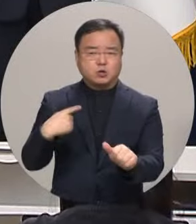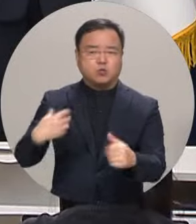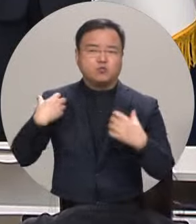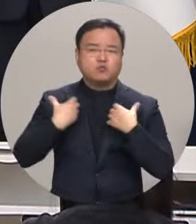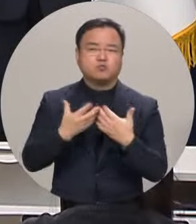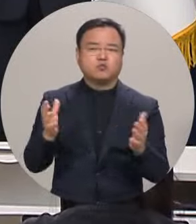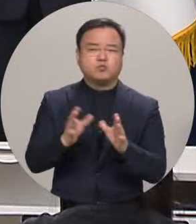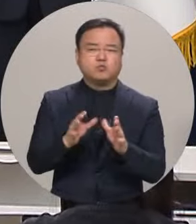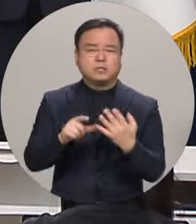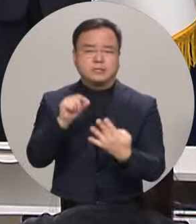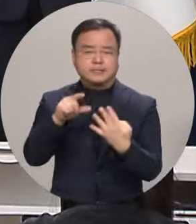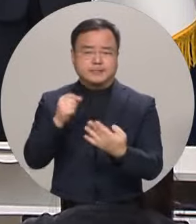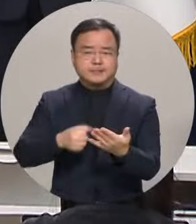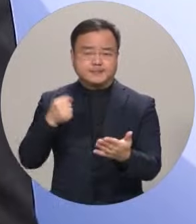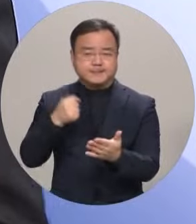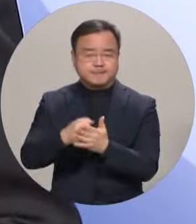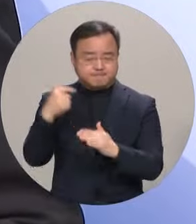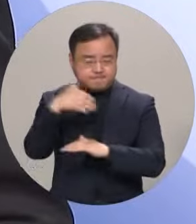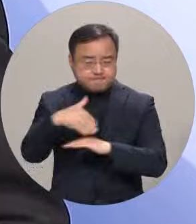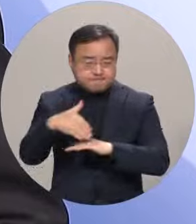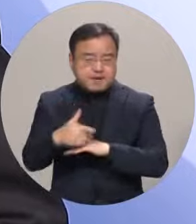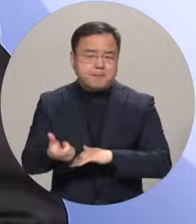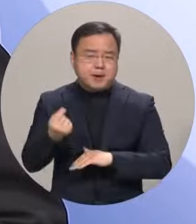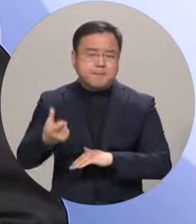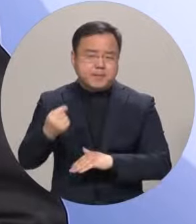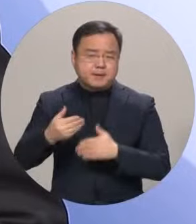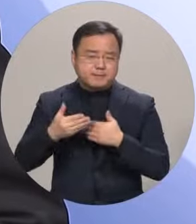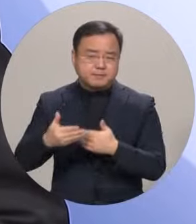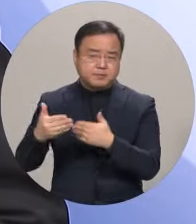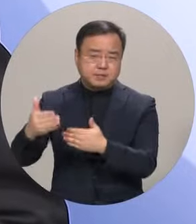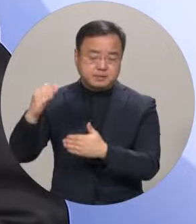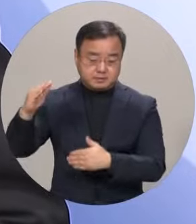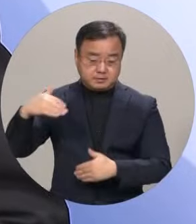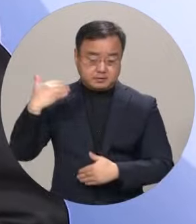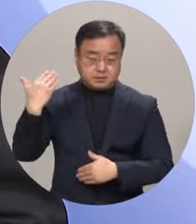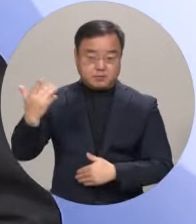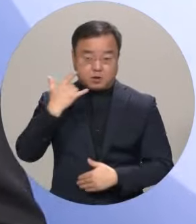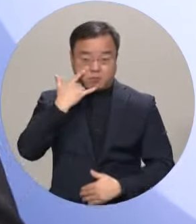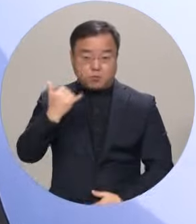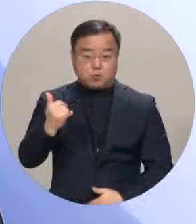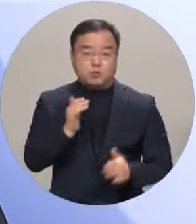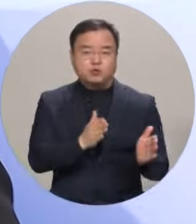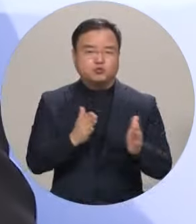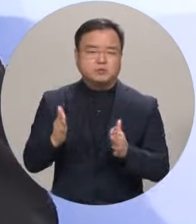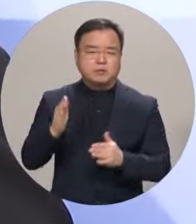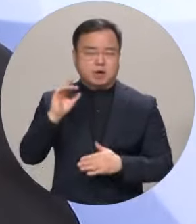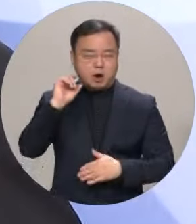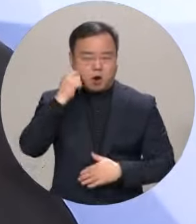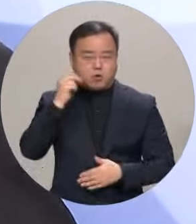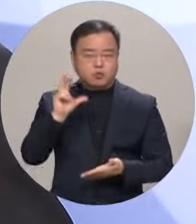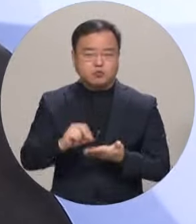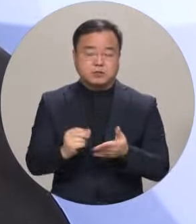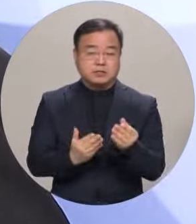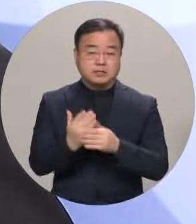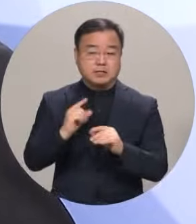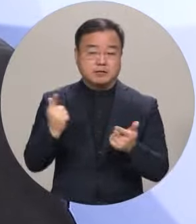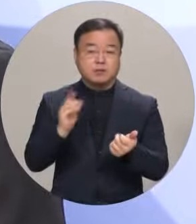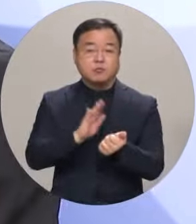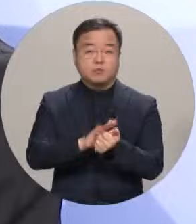최대한 빨리 마무리해 학부모들이 새학기를 준비하는데 차질이 없도록 하겠다고 설명했습니다 EBS